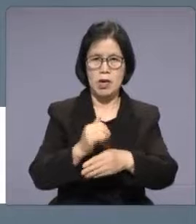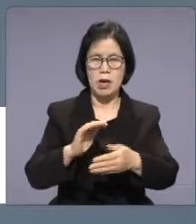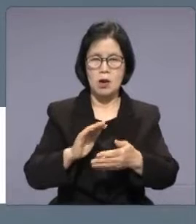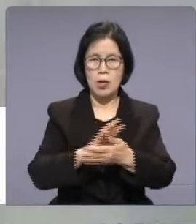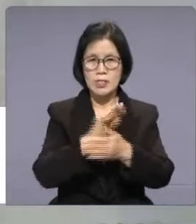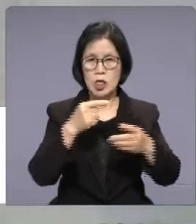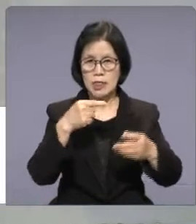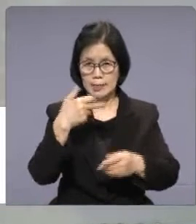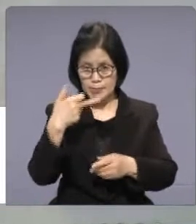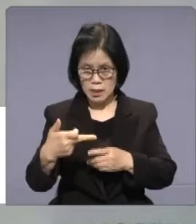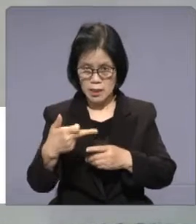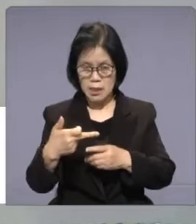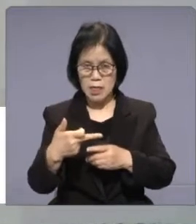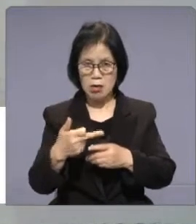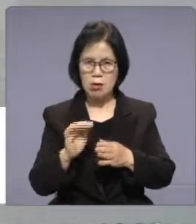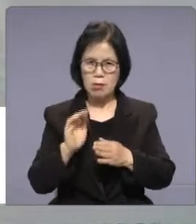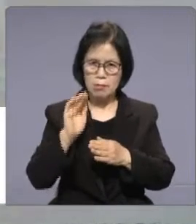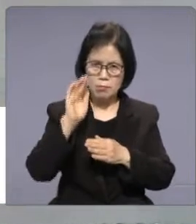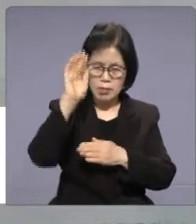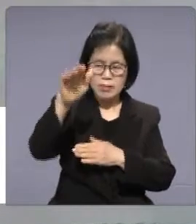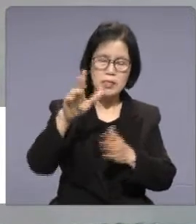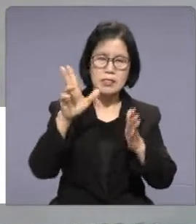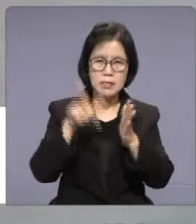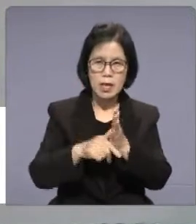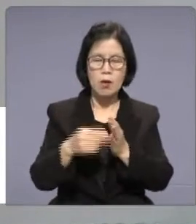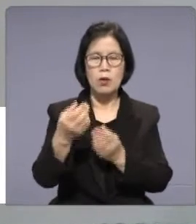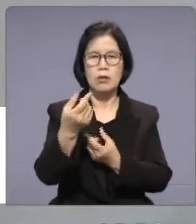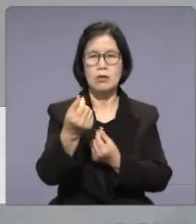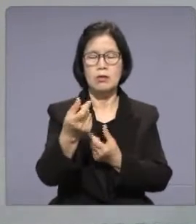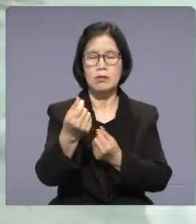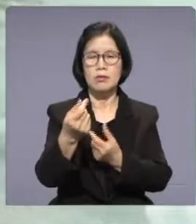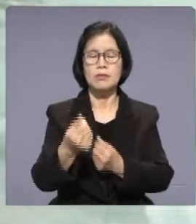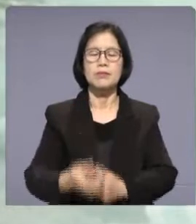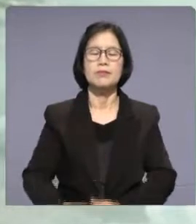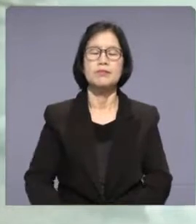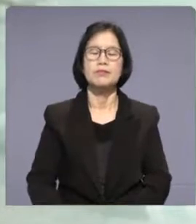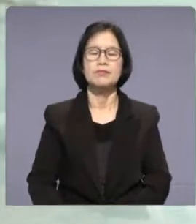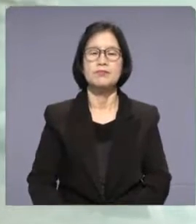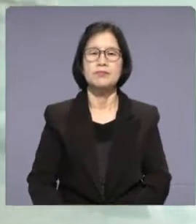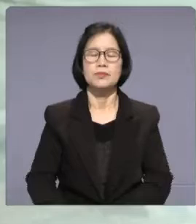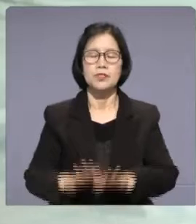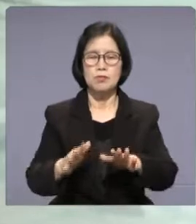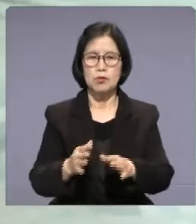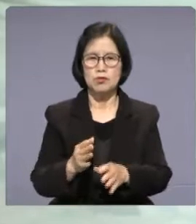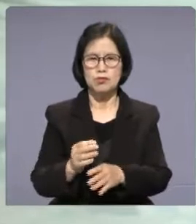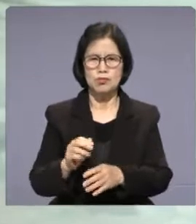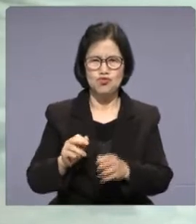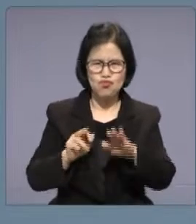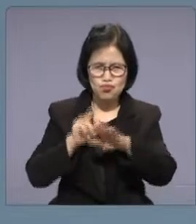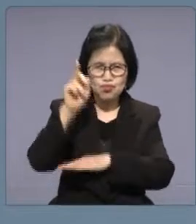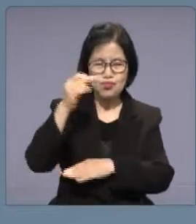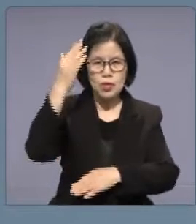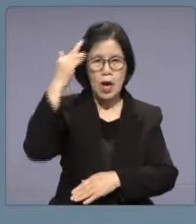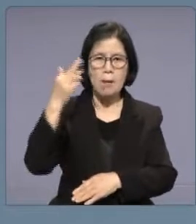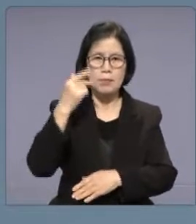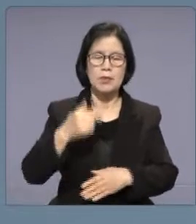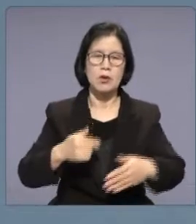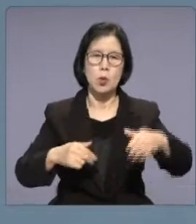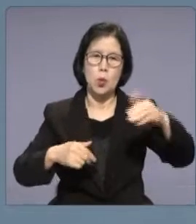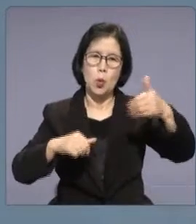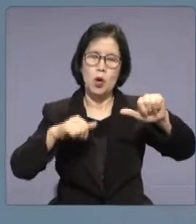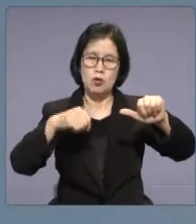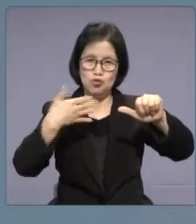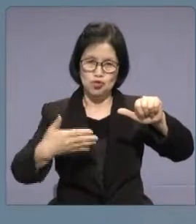icbm 을 고각 발사해 쓸데 와의 재원과 유사합니다 이번 무력 시위 는 합니 가 9일부터 연합